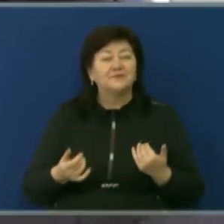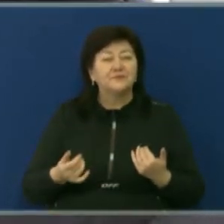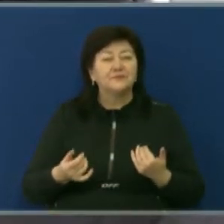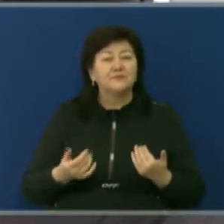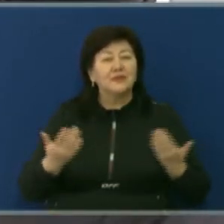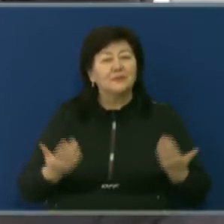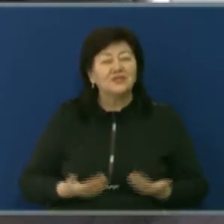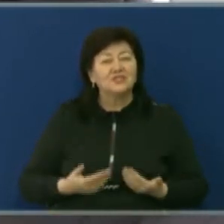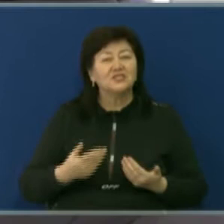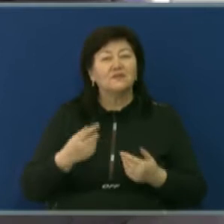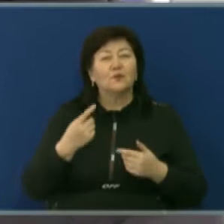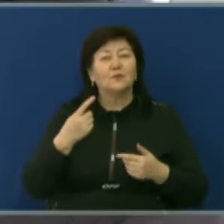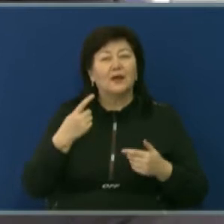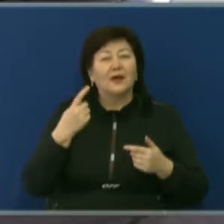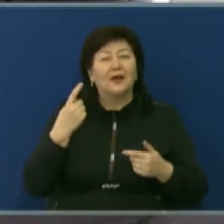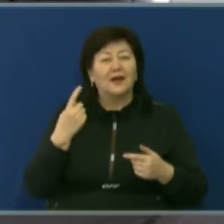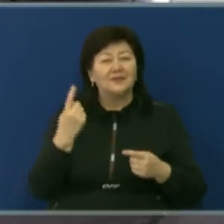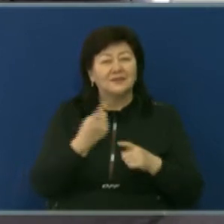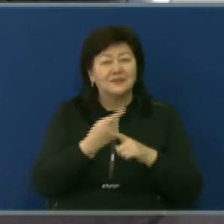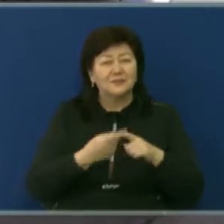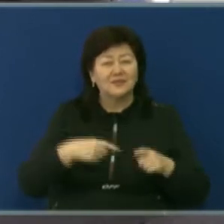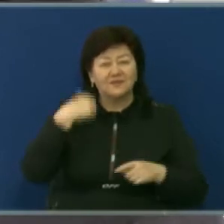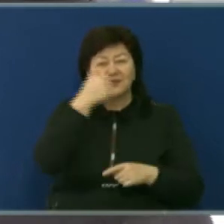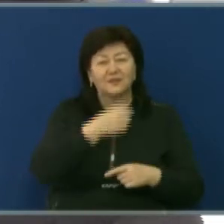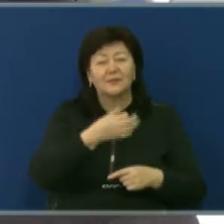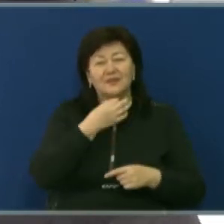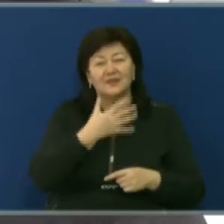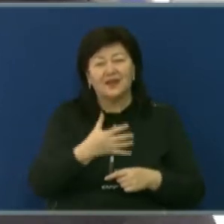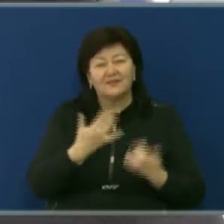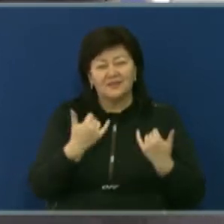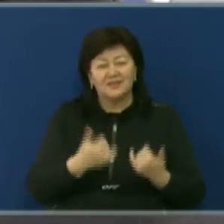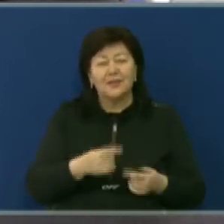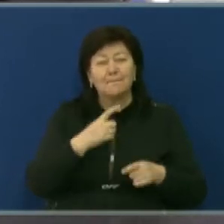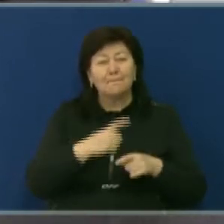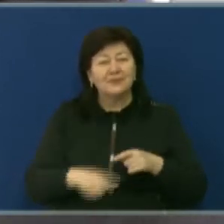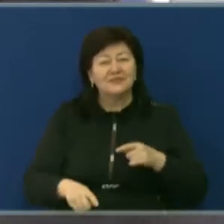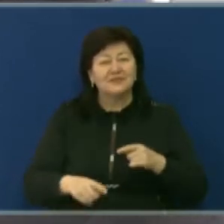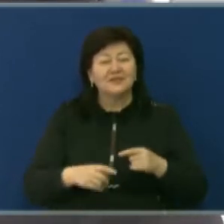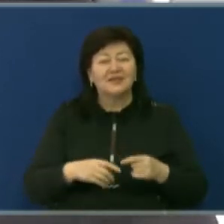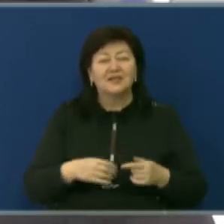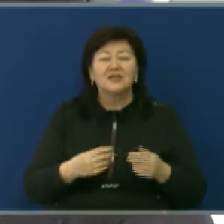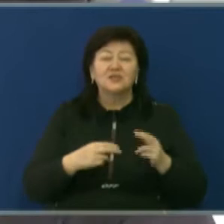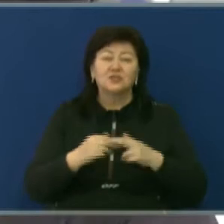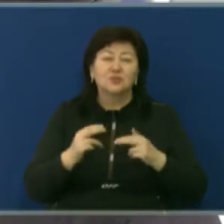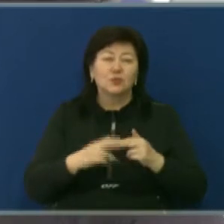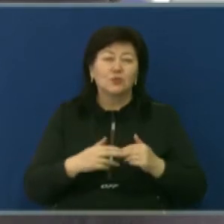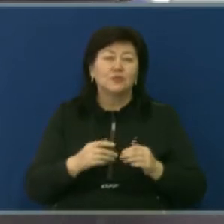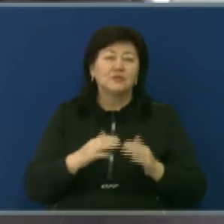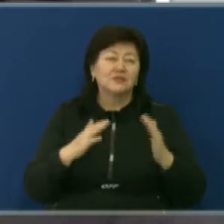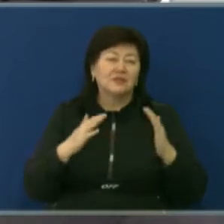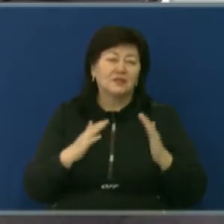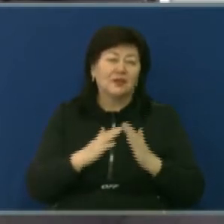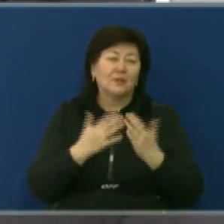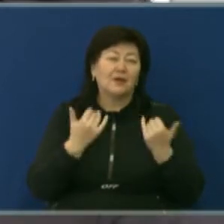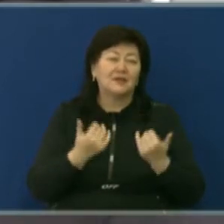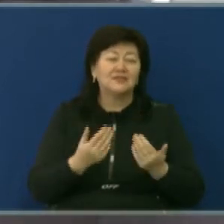В Карагайлы живем уже полтора года. Нам очень нравится этот район. Здесь очень быстро строятся дома. Надеемся, что в будущем здесь будет еще лучше.